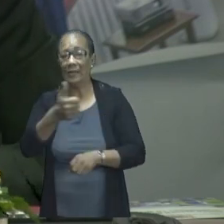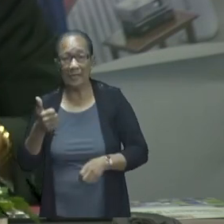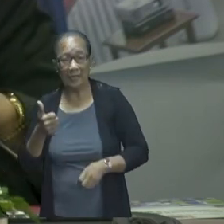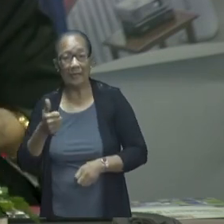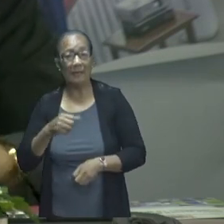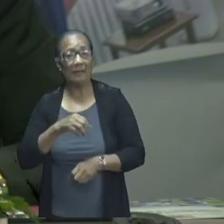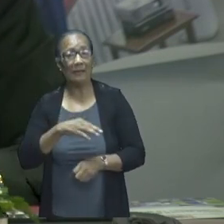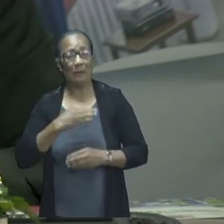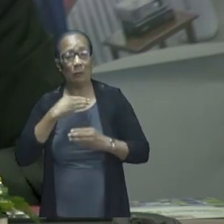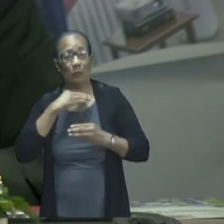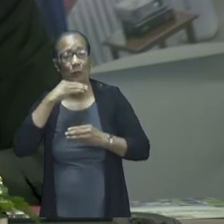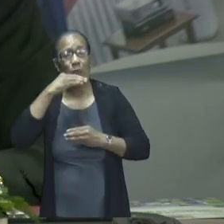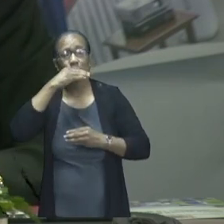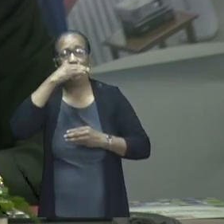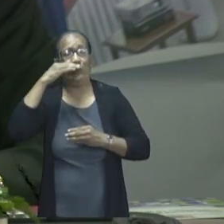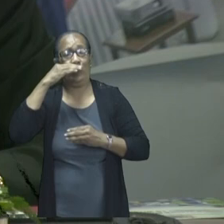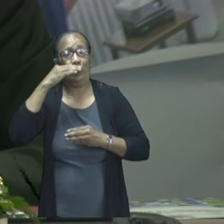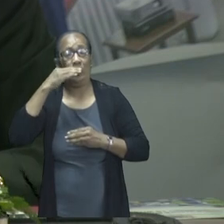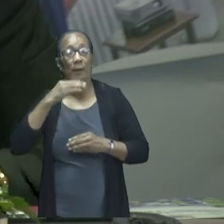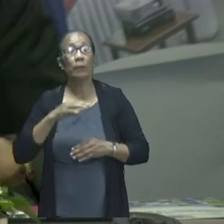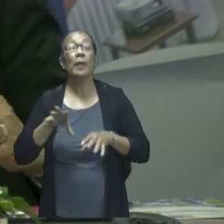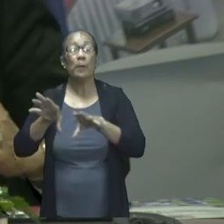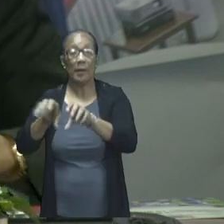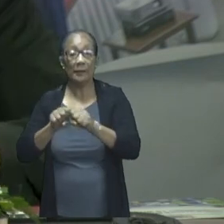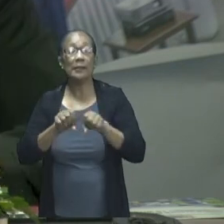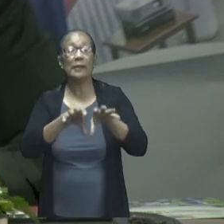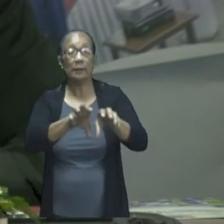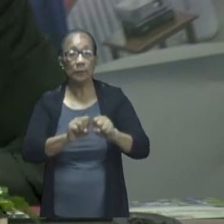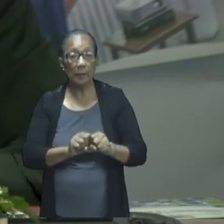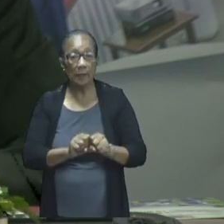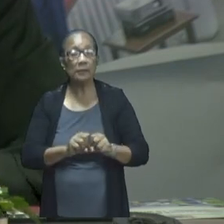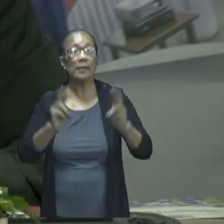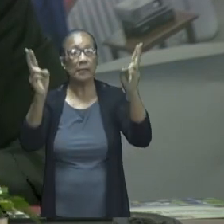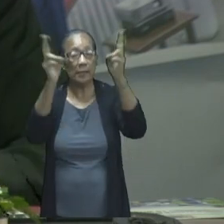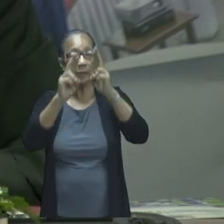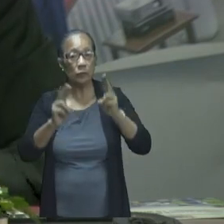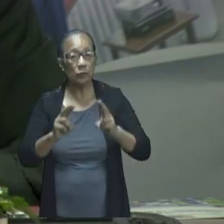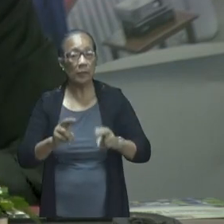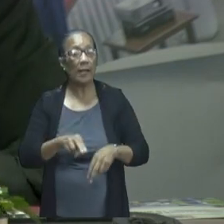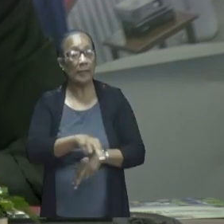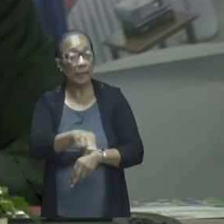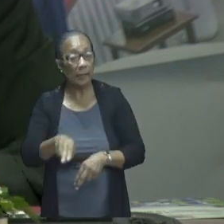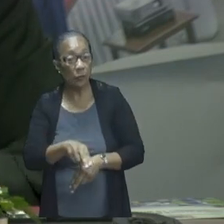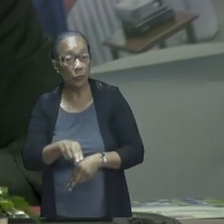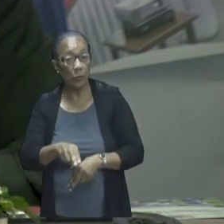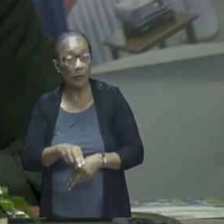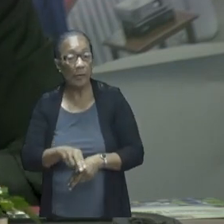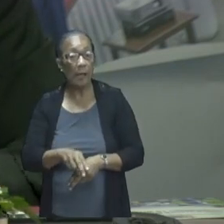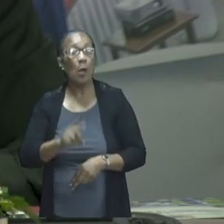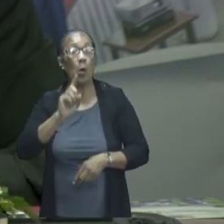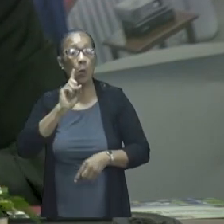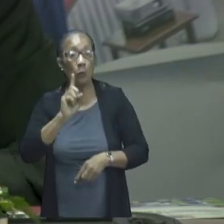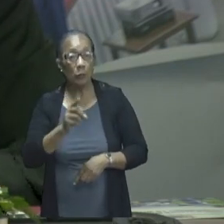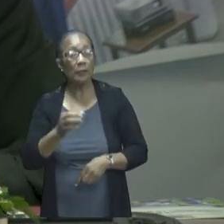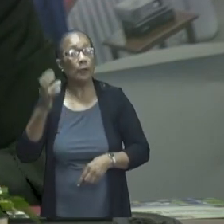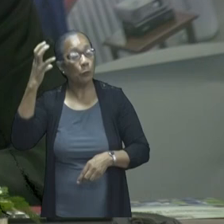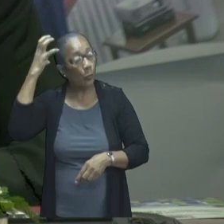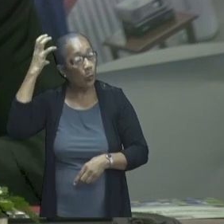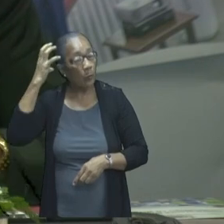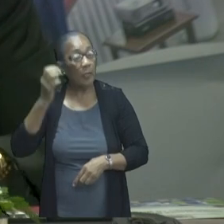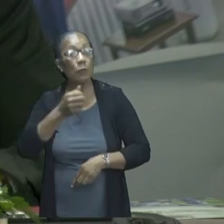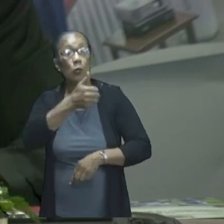moeten doen materiaal treffen nationale regionale internationaal dat we dit probleem goed kunnen beheersen